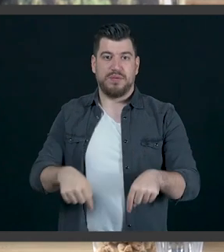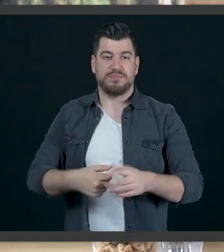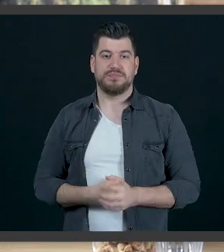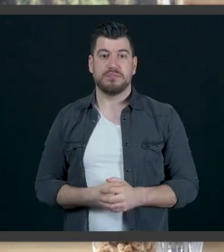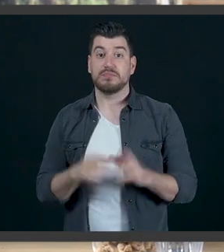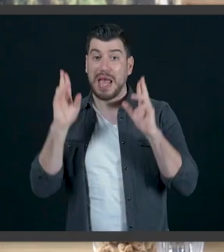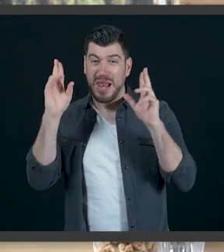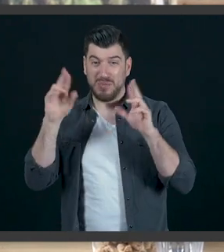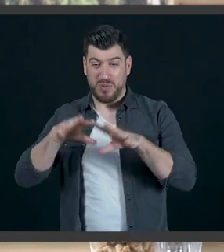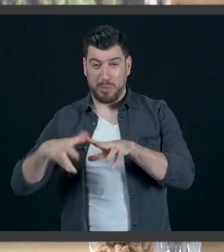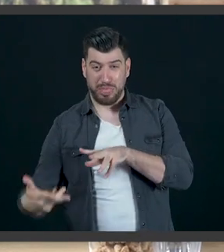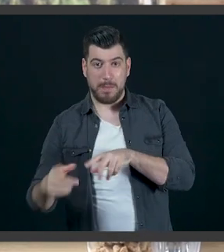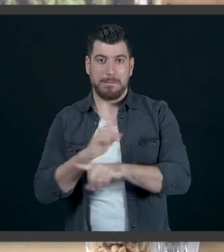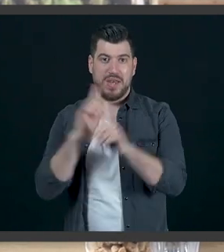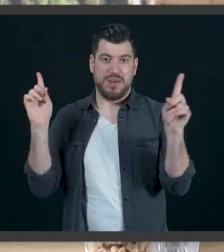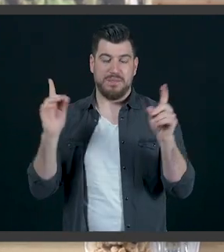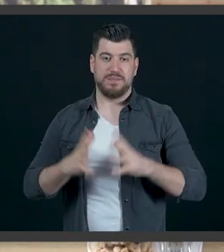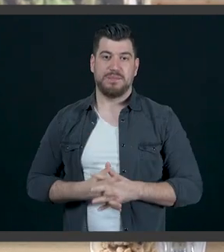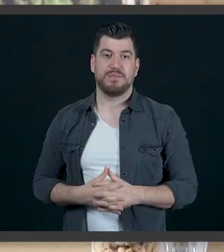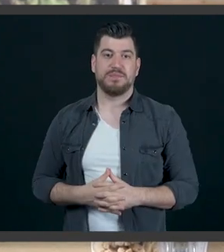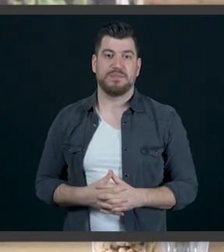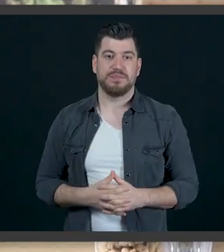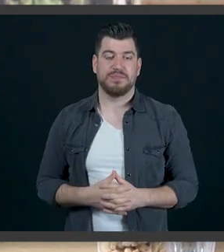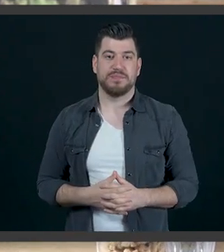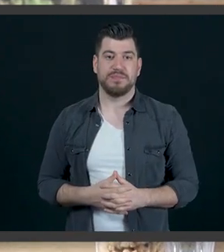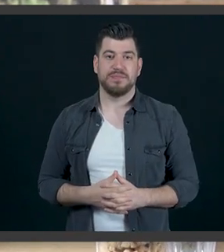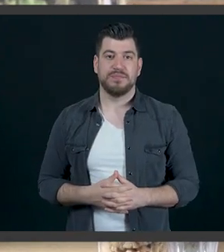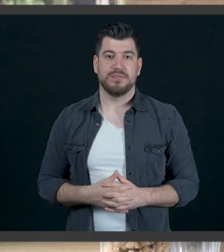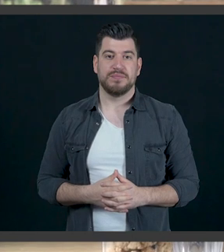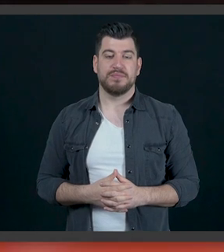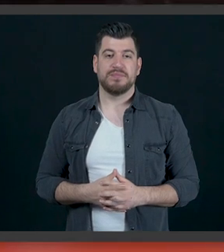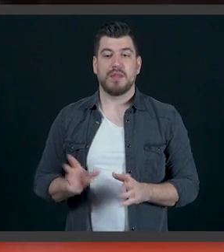Ας ελπίσουμε να μην χαλάσει. Λοιπόν, την ανοίγω.